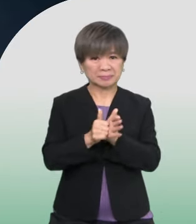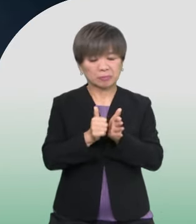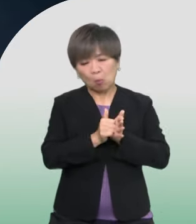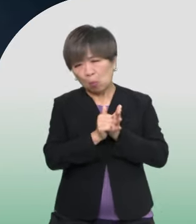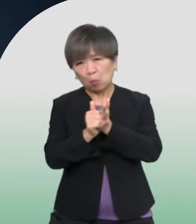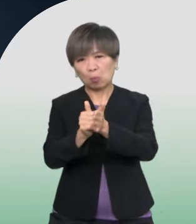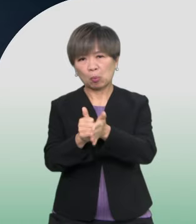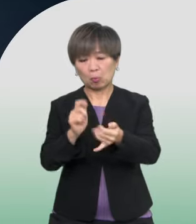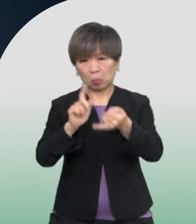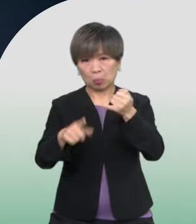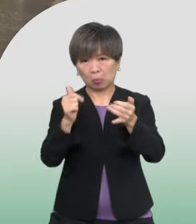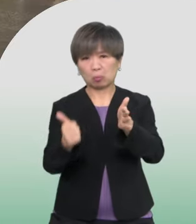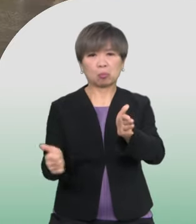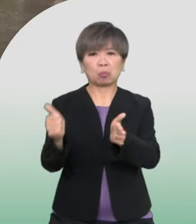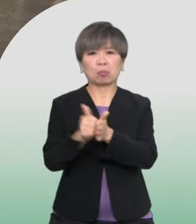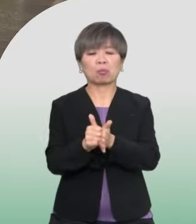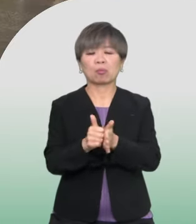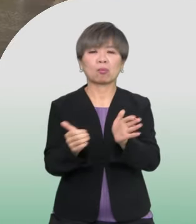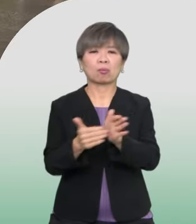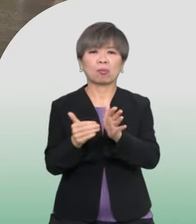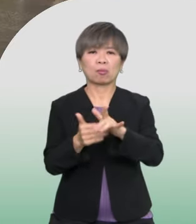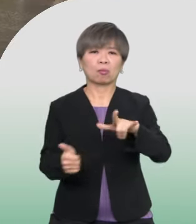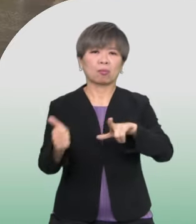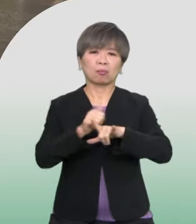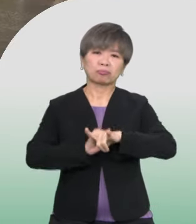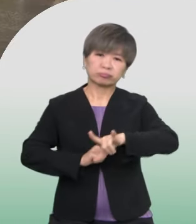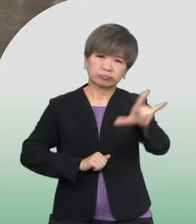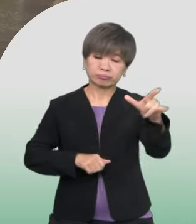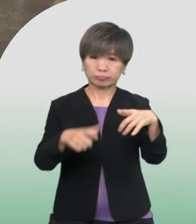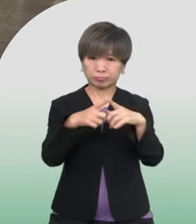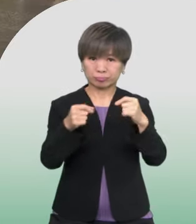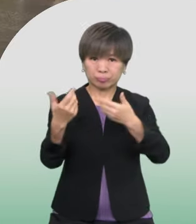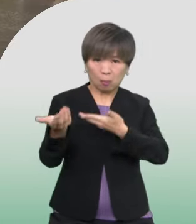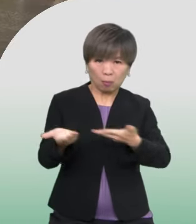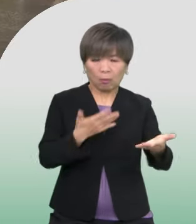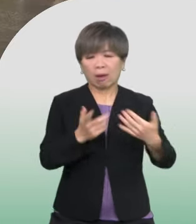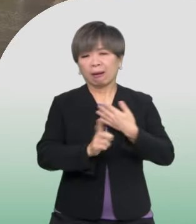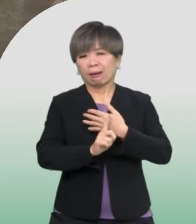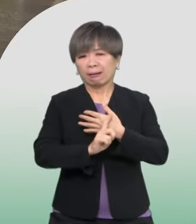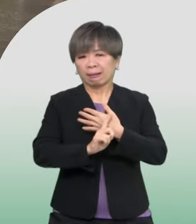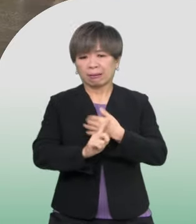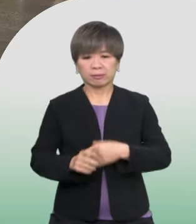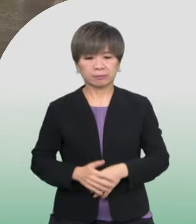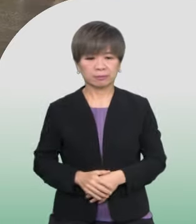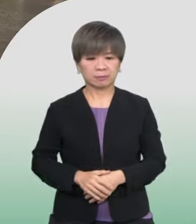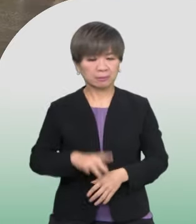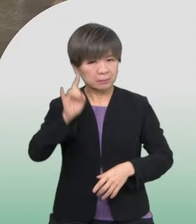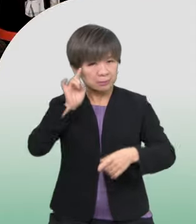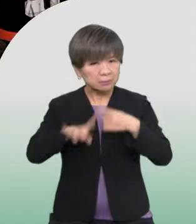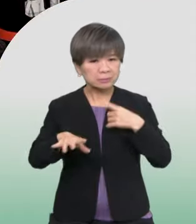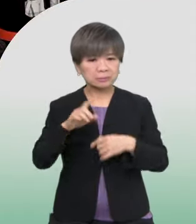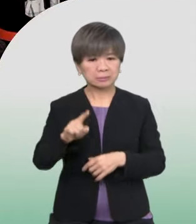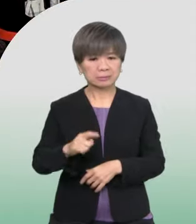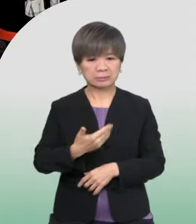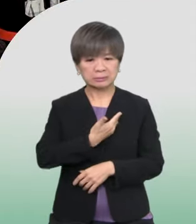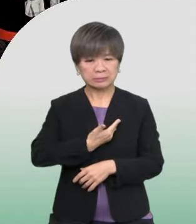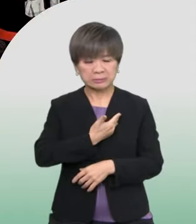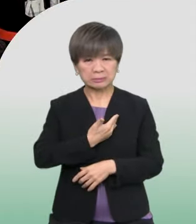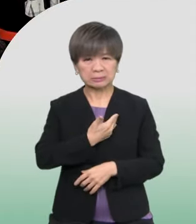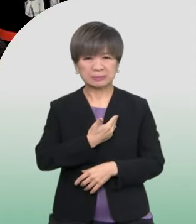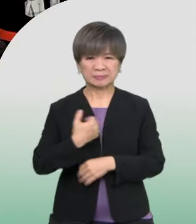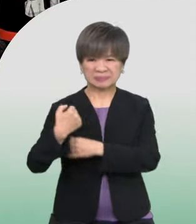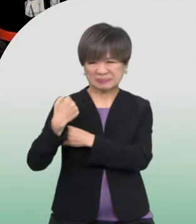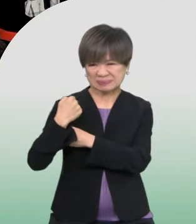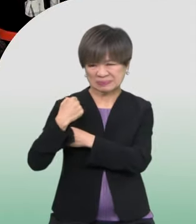最美的时节，坐到飞龙机，也被日本东铁接机团东京站。 你一无想到记得啊，用设计啊，